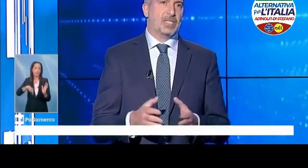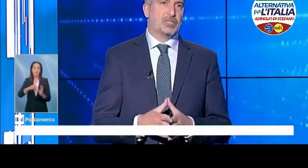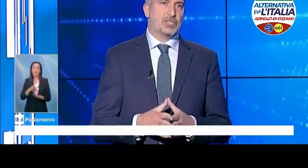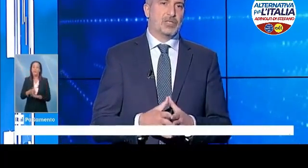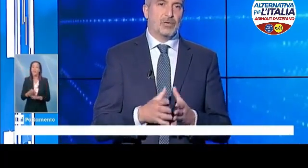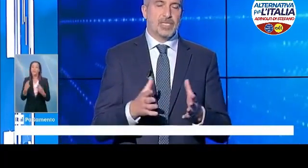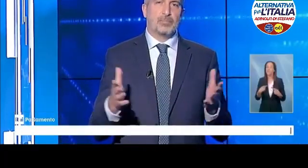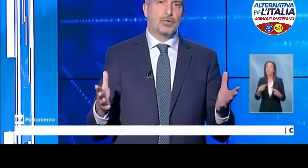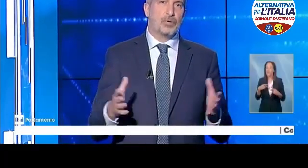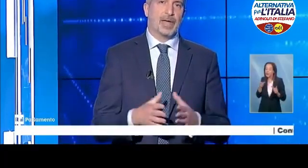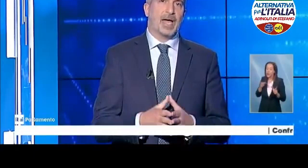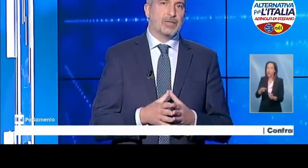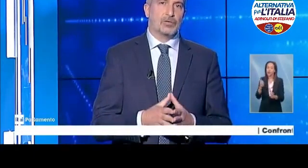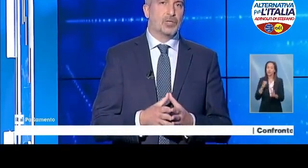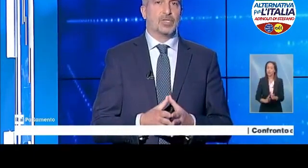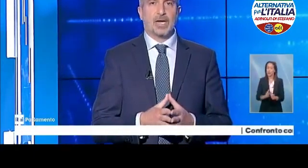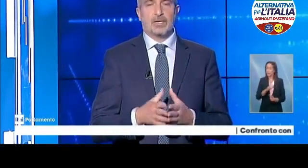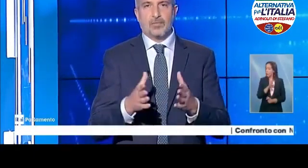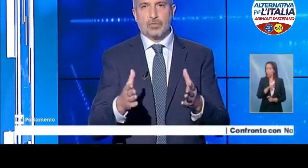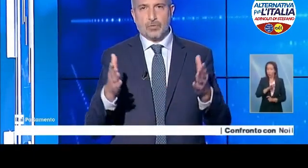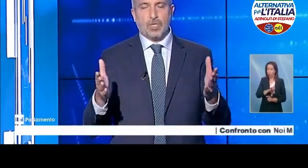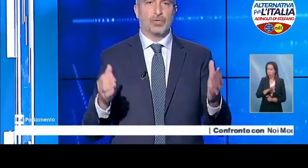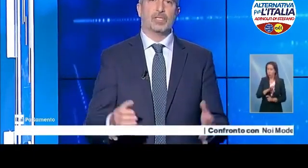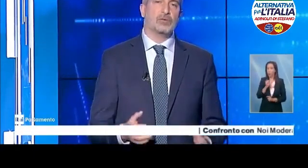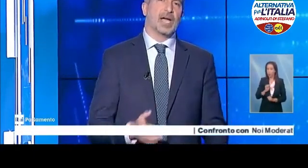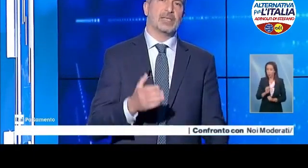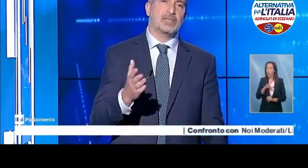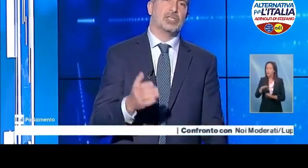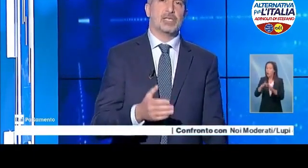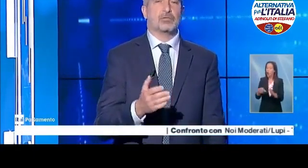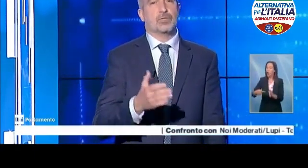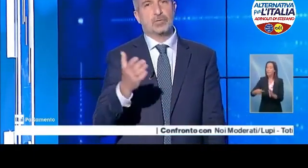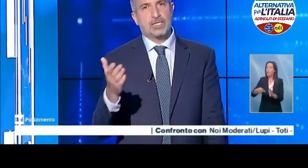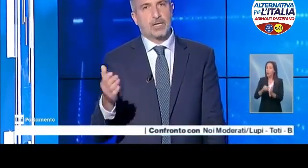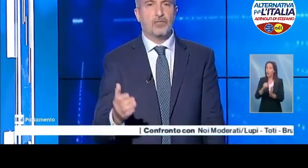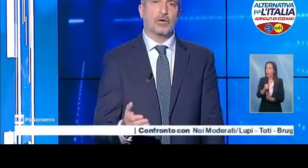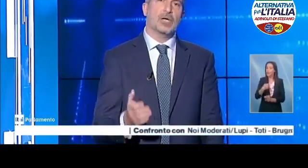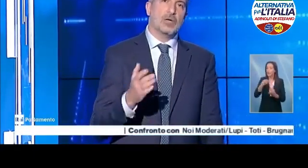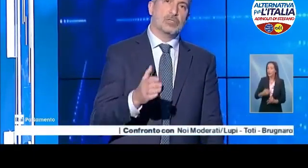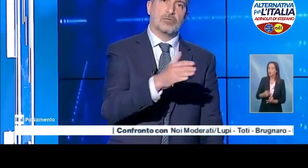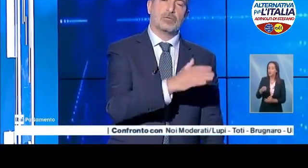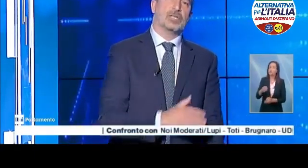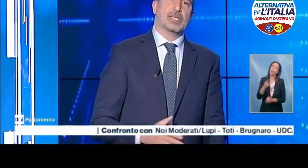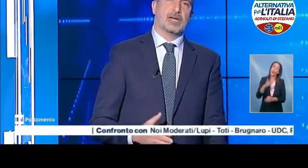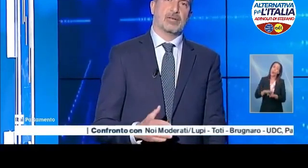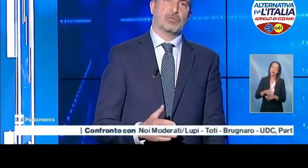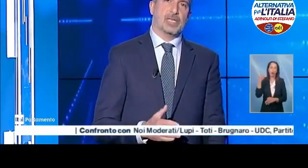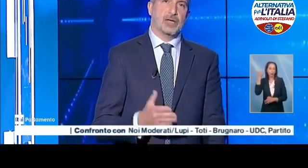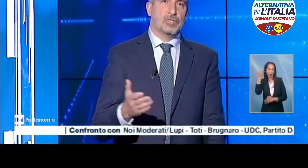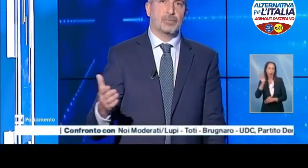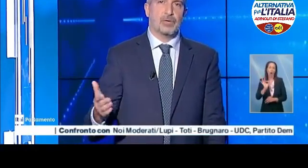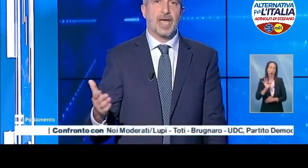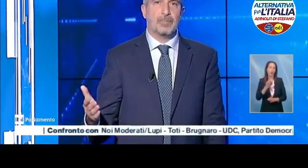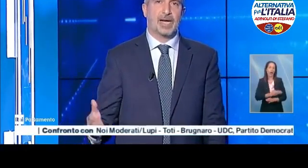nella vita del cittadino. Per esempio in Unione Europea ad oggi può entrare nel vostro contatore dentro casa e decidere se dovete utilizzare il phon o se dovete utilizzare la